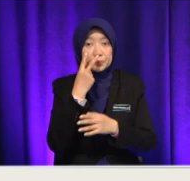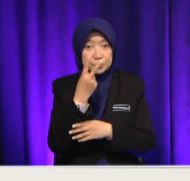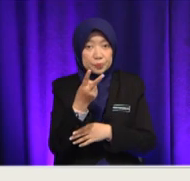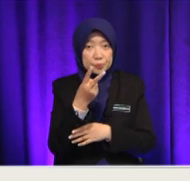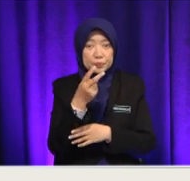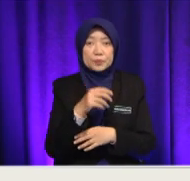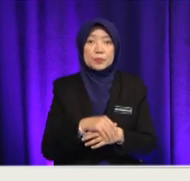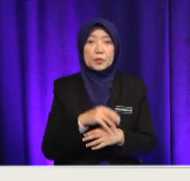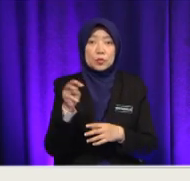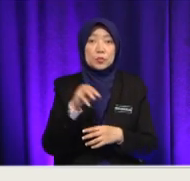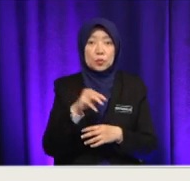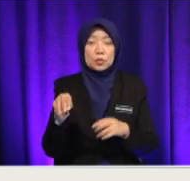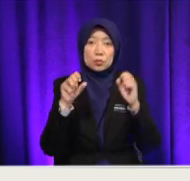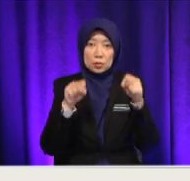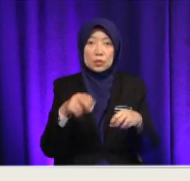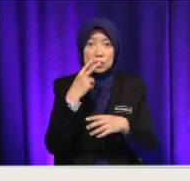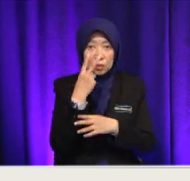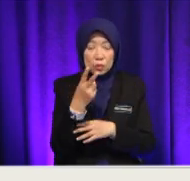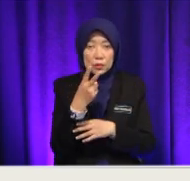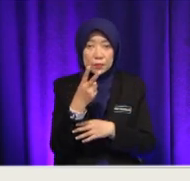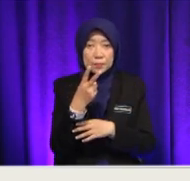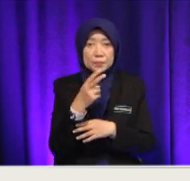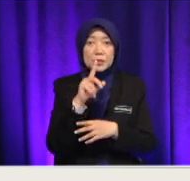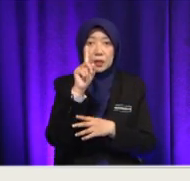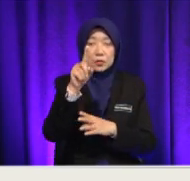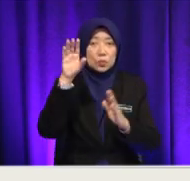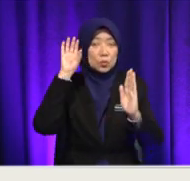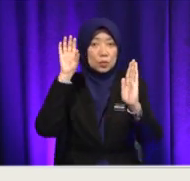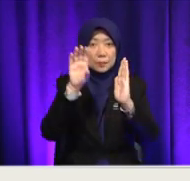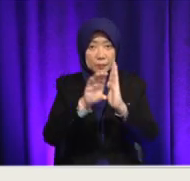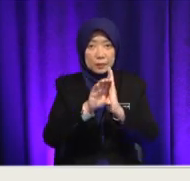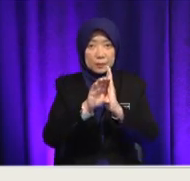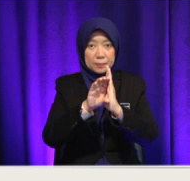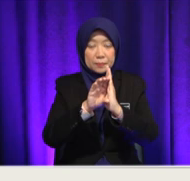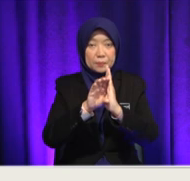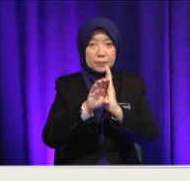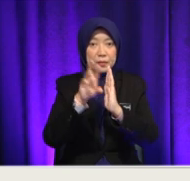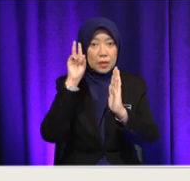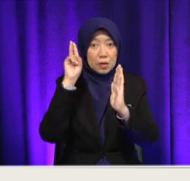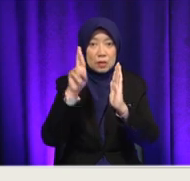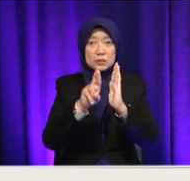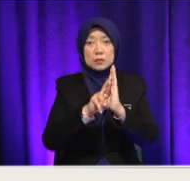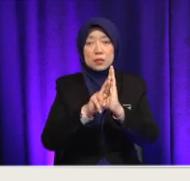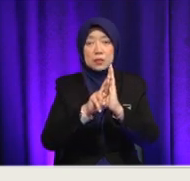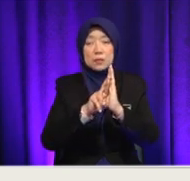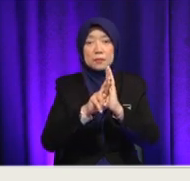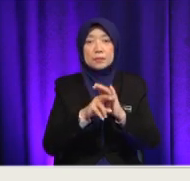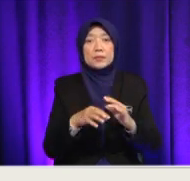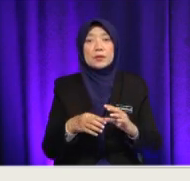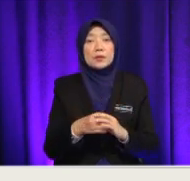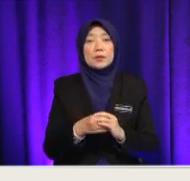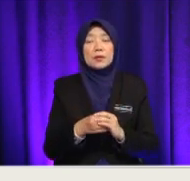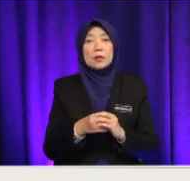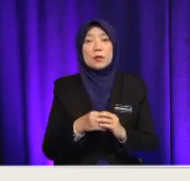juga boleh tengok di rumah. Satu gambar rajah iaitu di mana rantai polimer getah